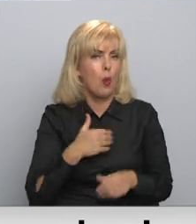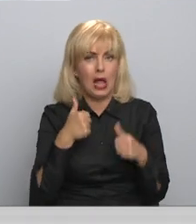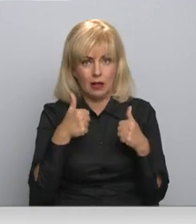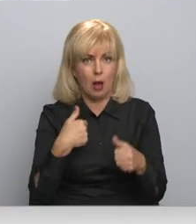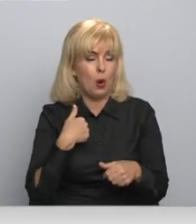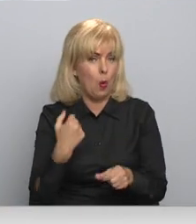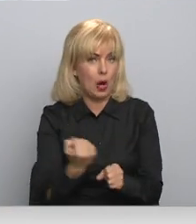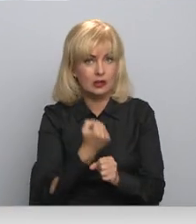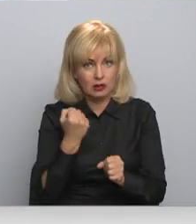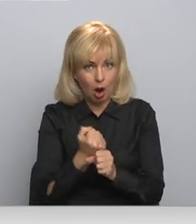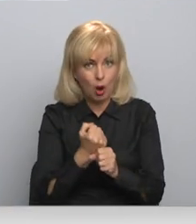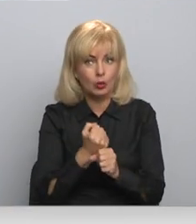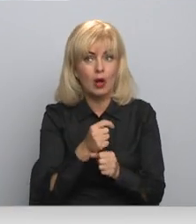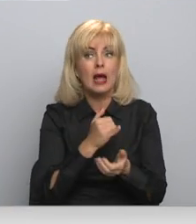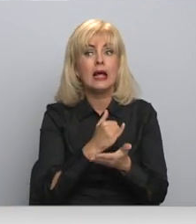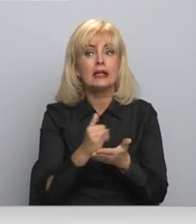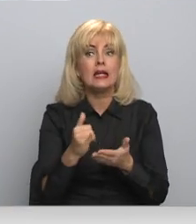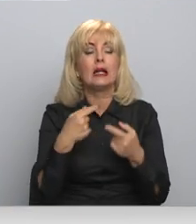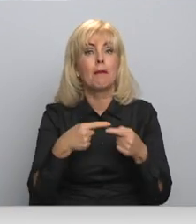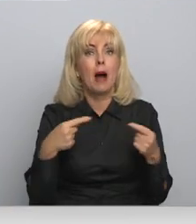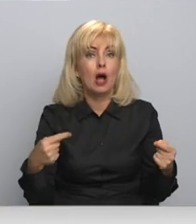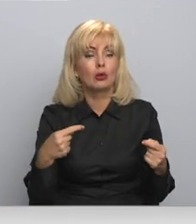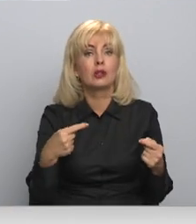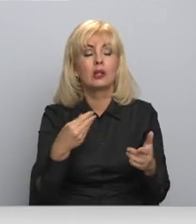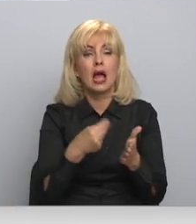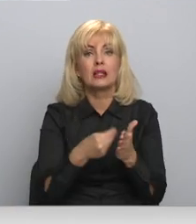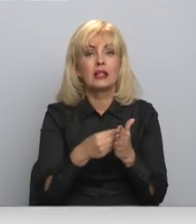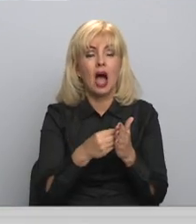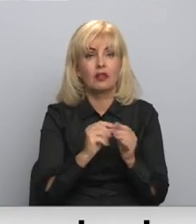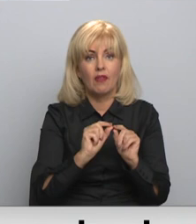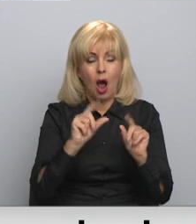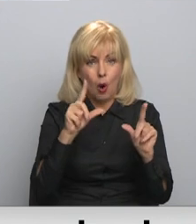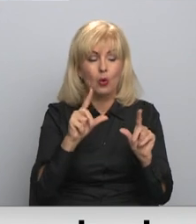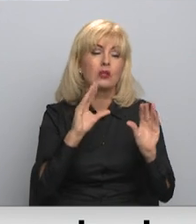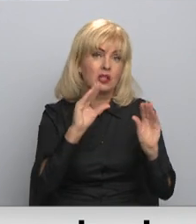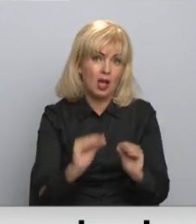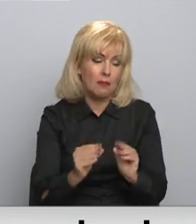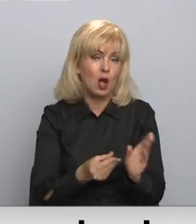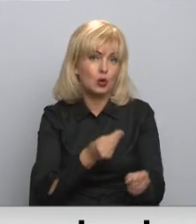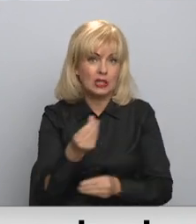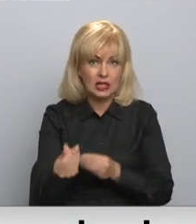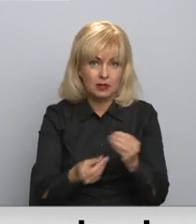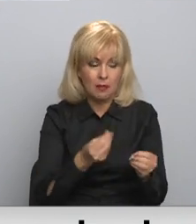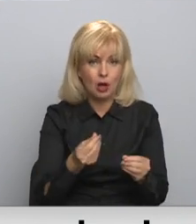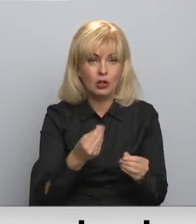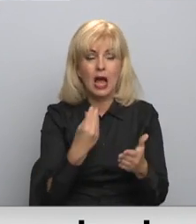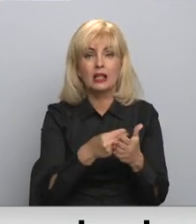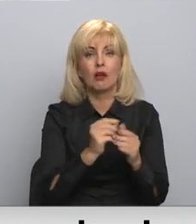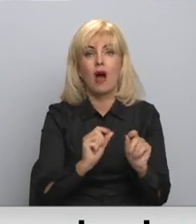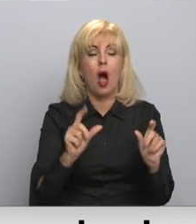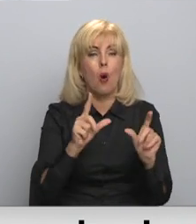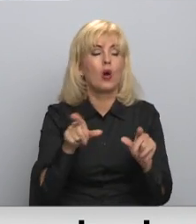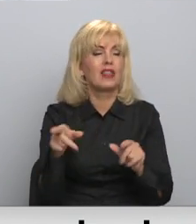daru. Tīri materiāli. Tarifam augot, es varu samazināt izmaksas. Aug tarifs, bet nenozīmē, ka